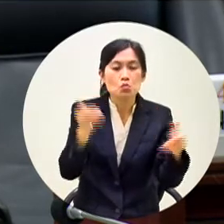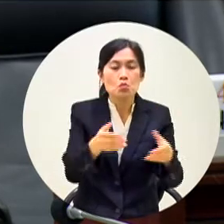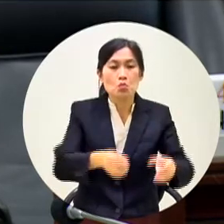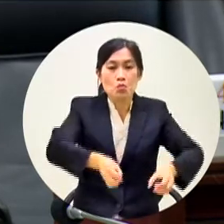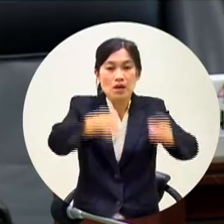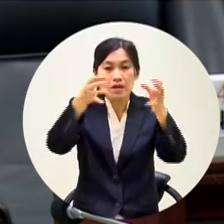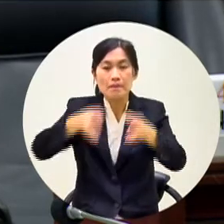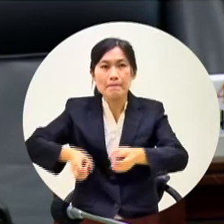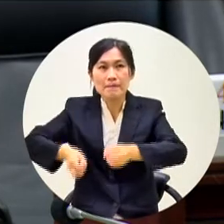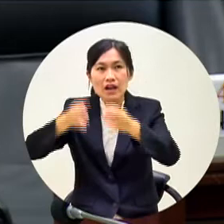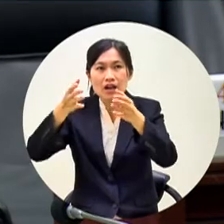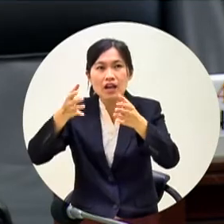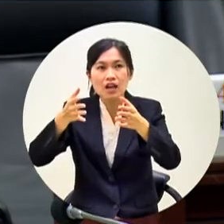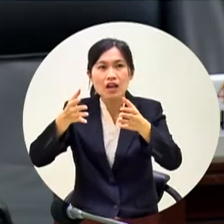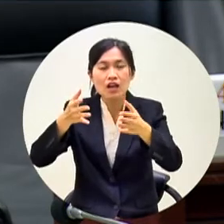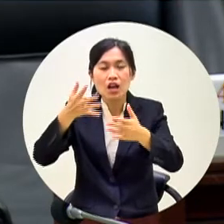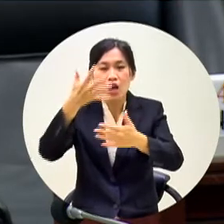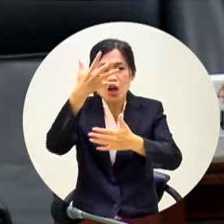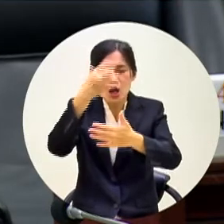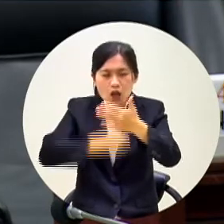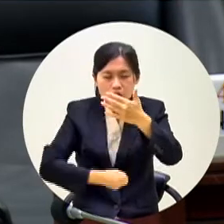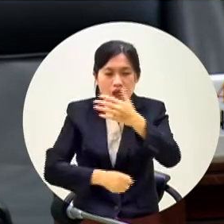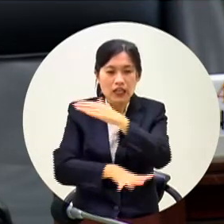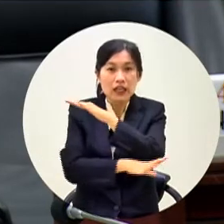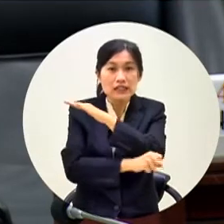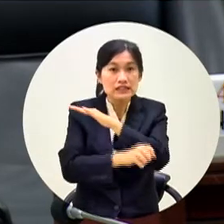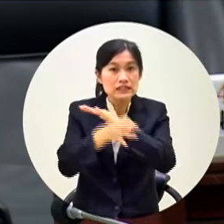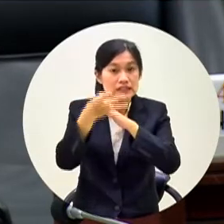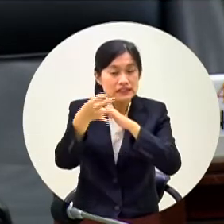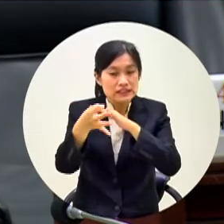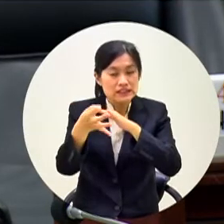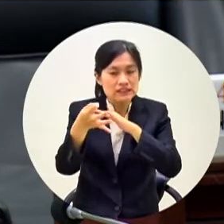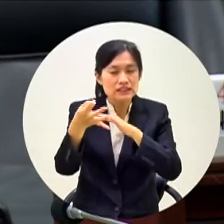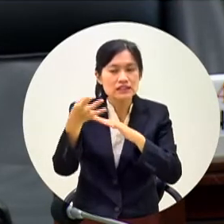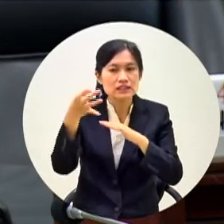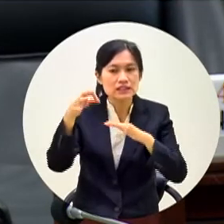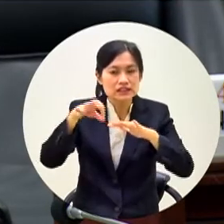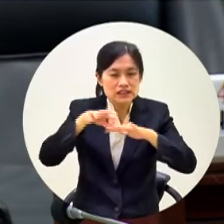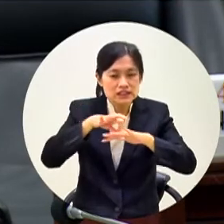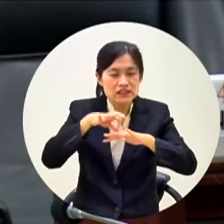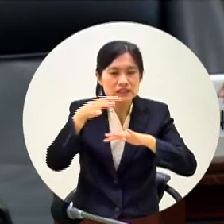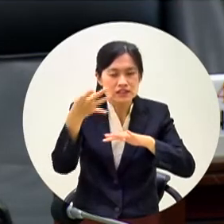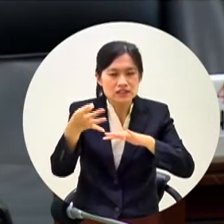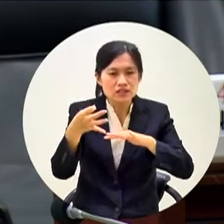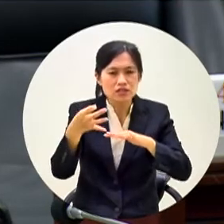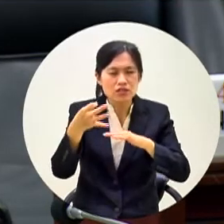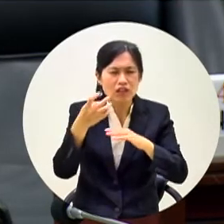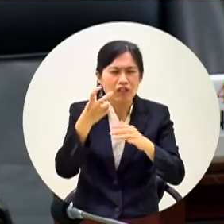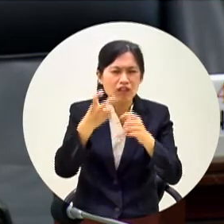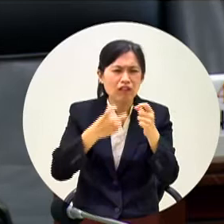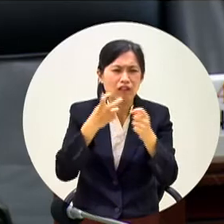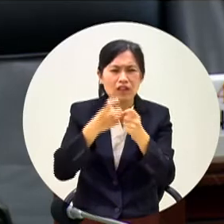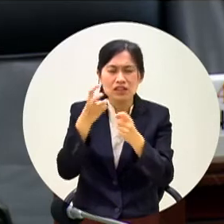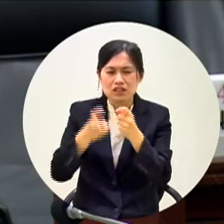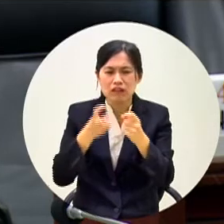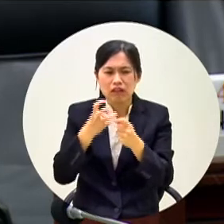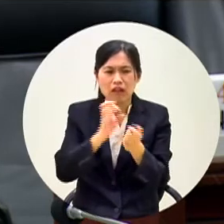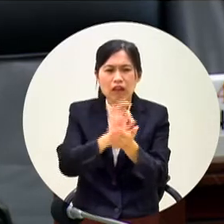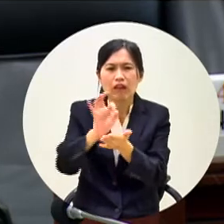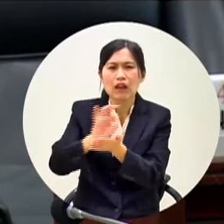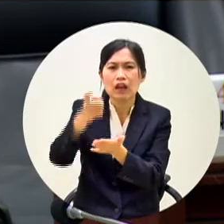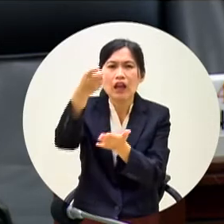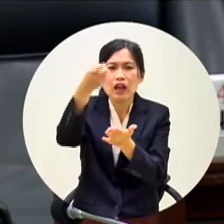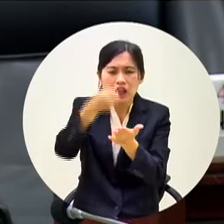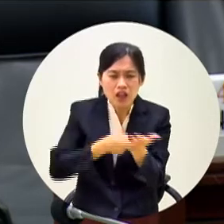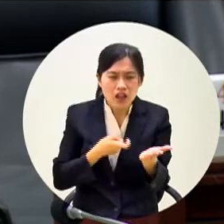拢会留一条基金嘛，啊你年久未清，比如讲二三十年，迄条基金嘛用完。因根本就无钱人来